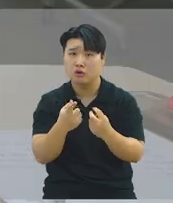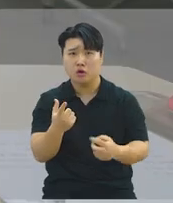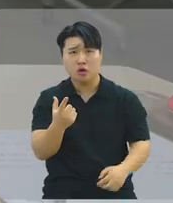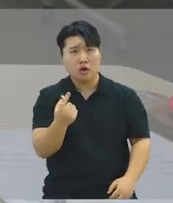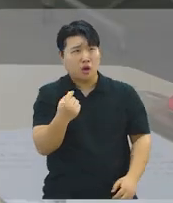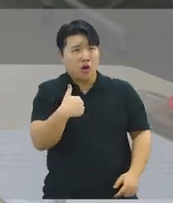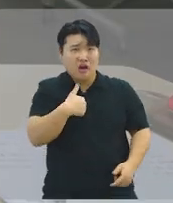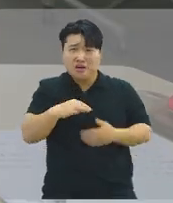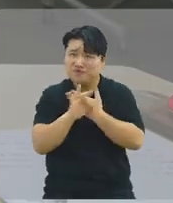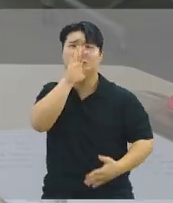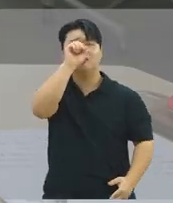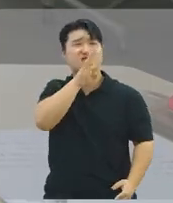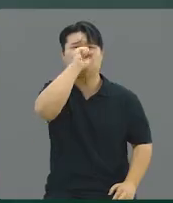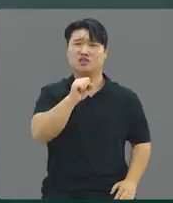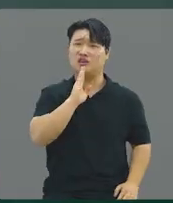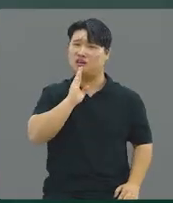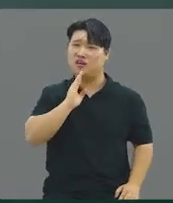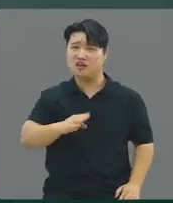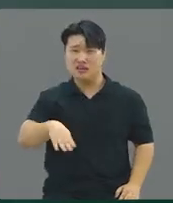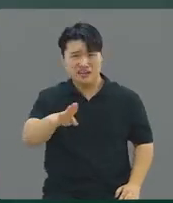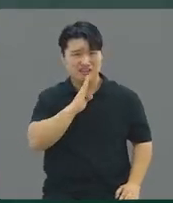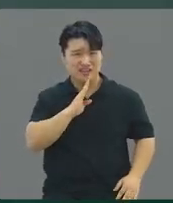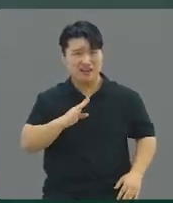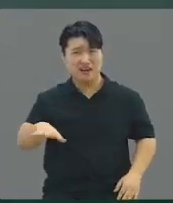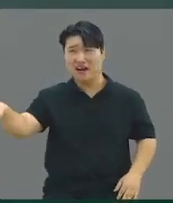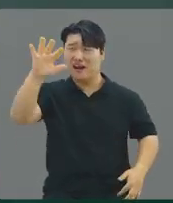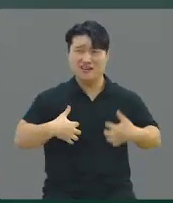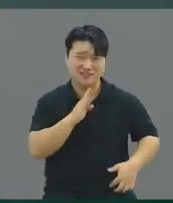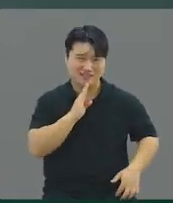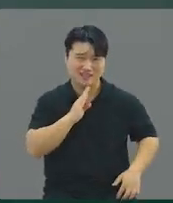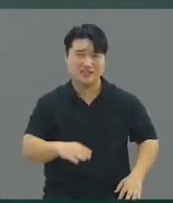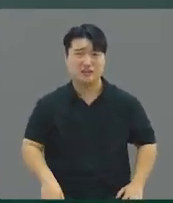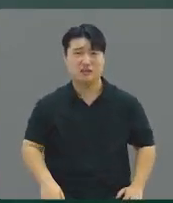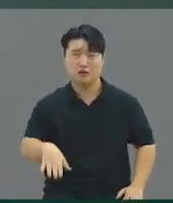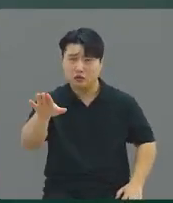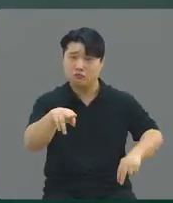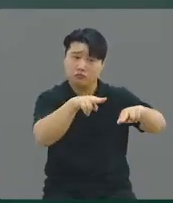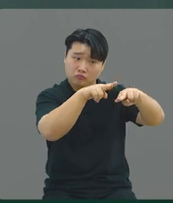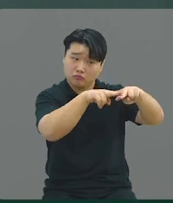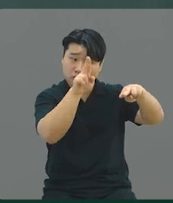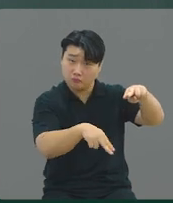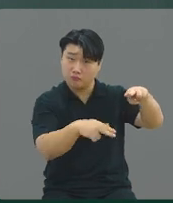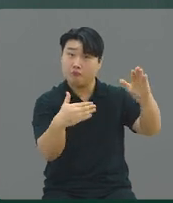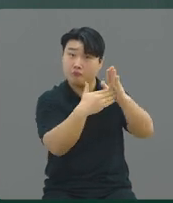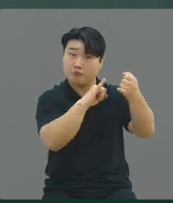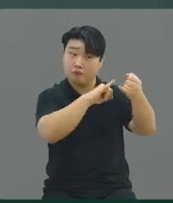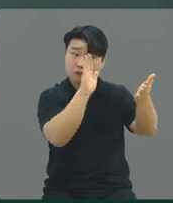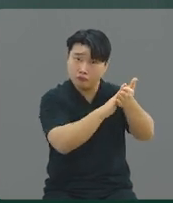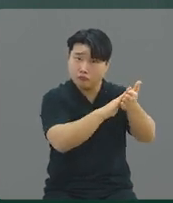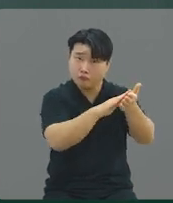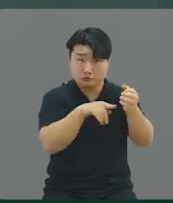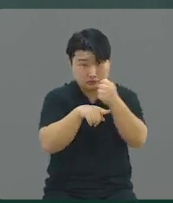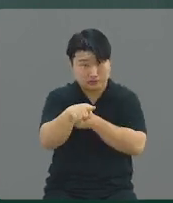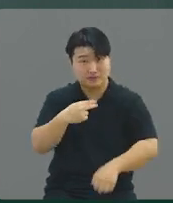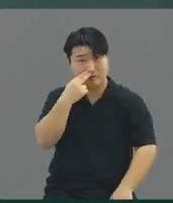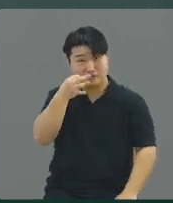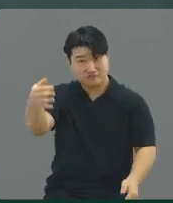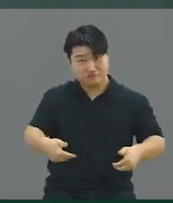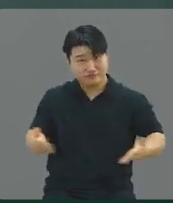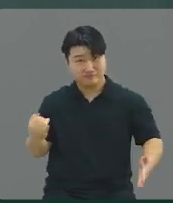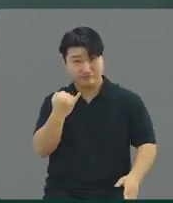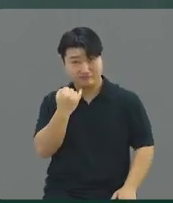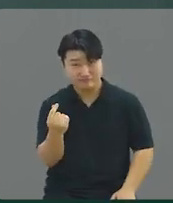될까요? 세상이 아름다워질 것 같은데요? 그쵸, 세상이 막 아름다워지죠. 그리고 퇴사를 했기 때문에 보험료를